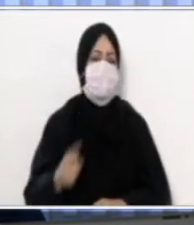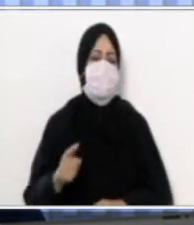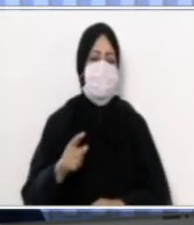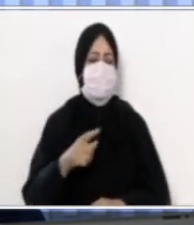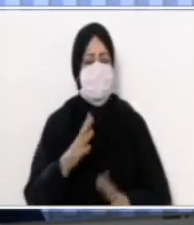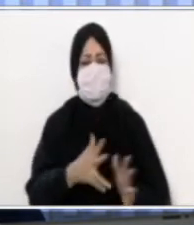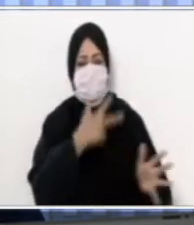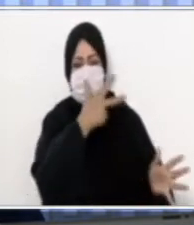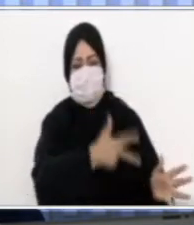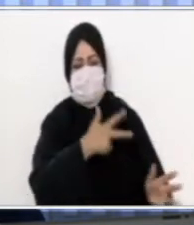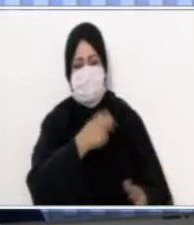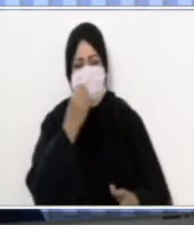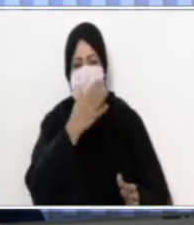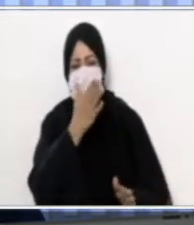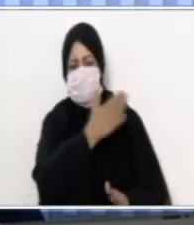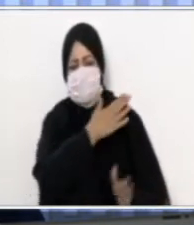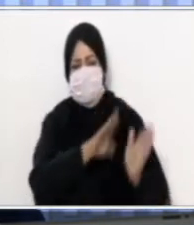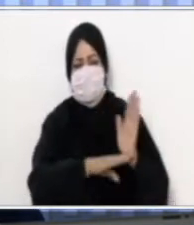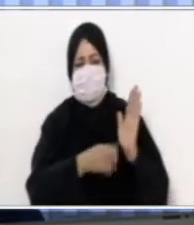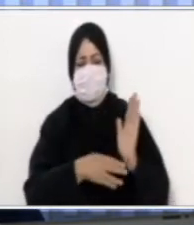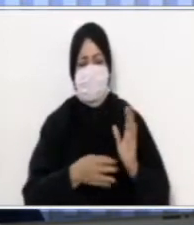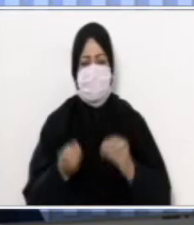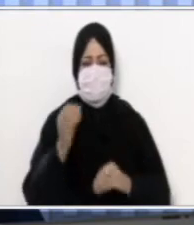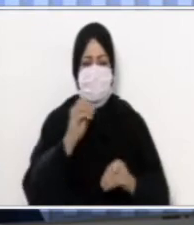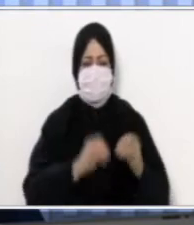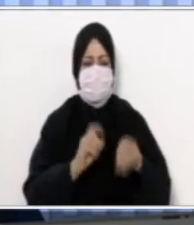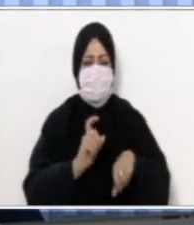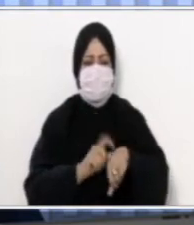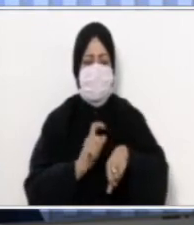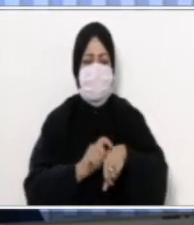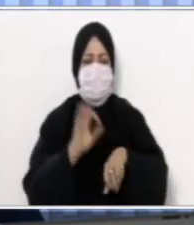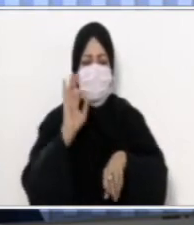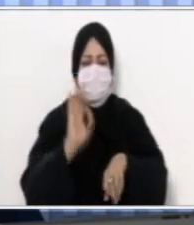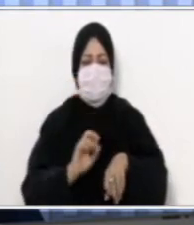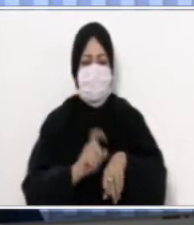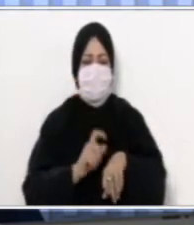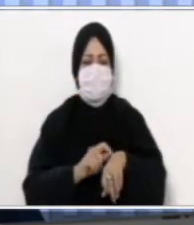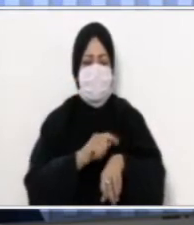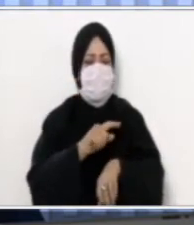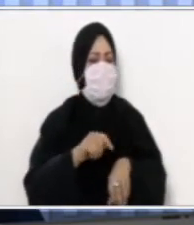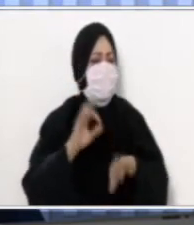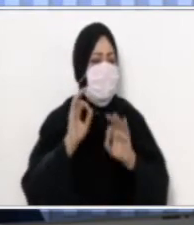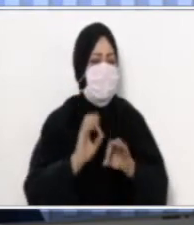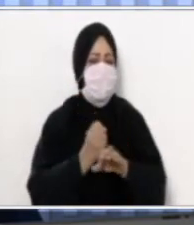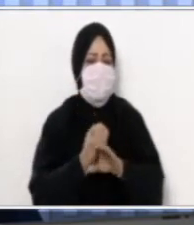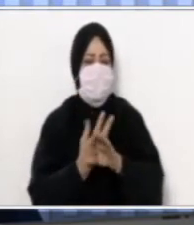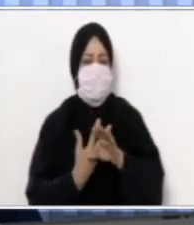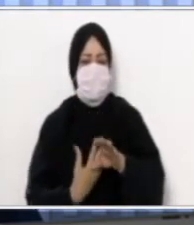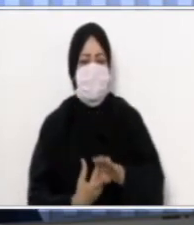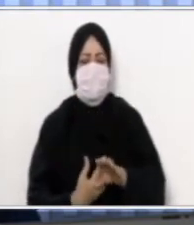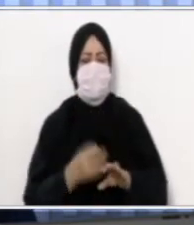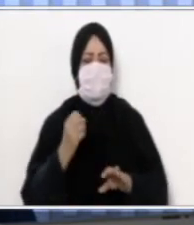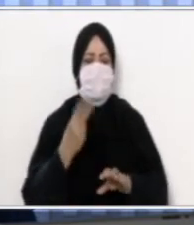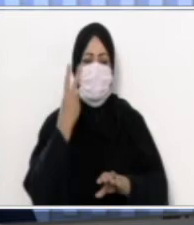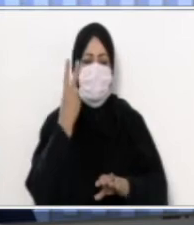الميقات صلاة الفجر أو تعديل وقت صلاة الفجر، وجعلت الأذان الثاني اللي هو هذا.